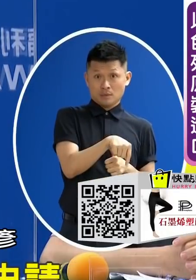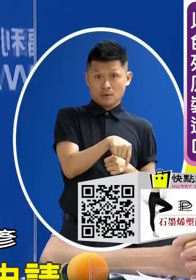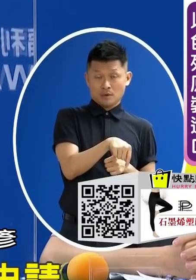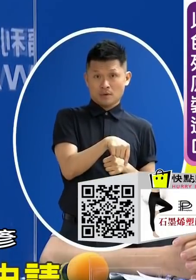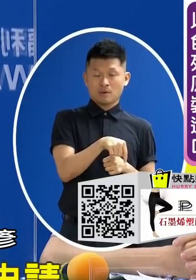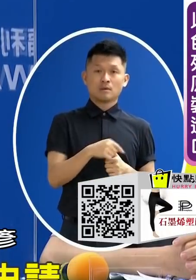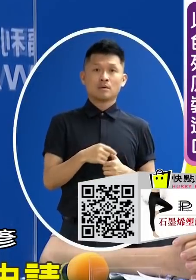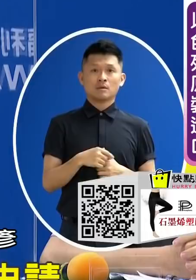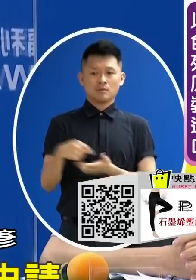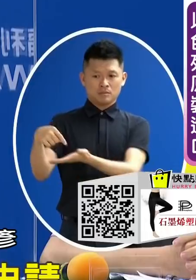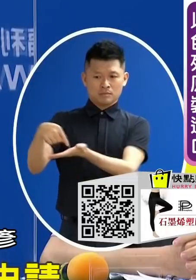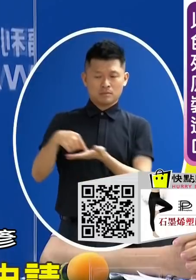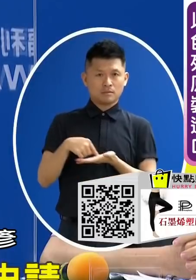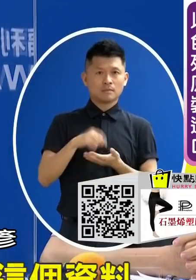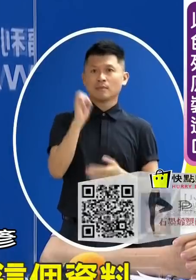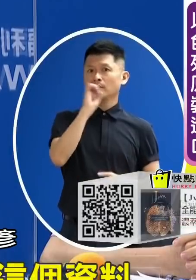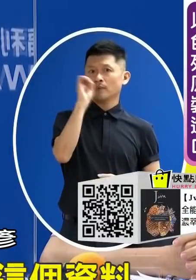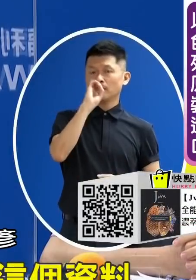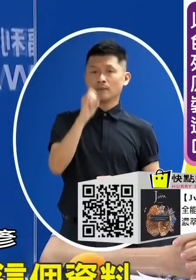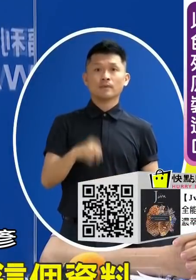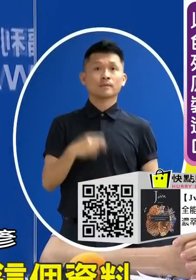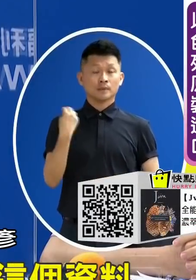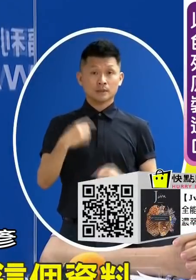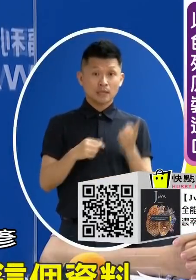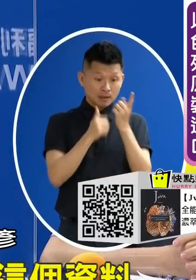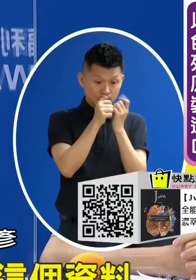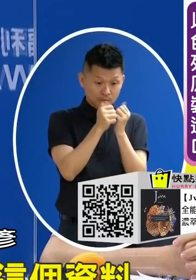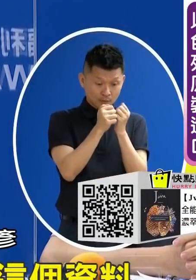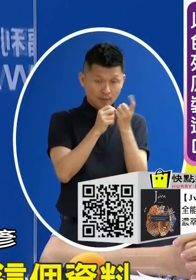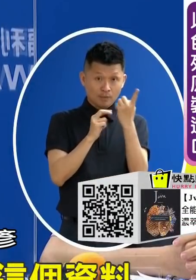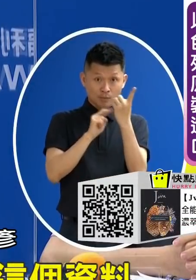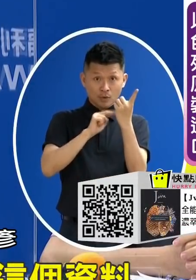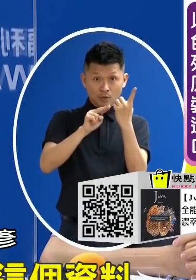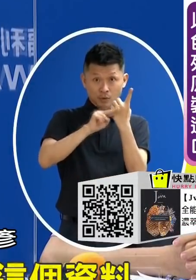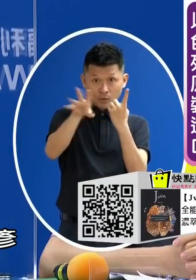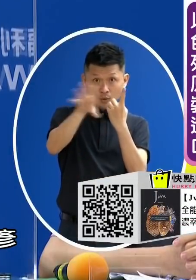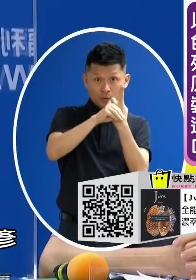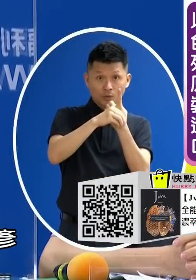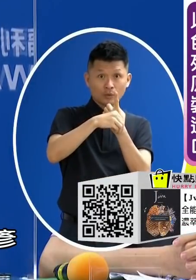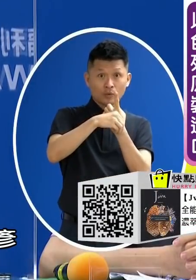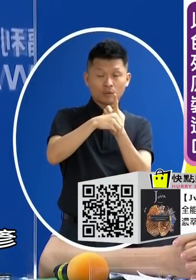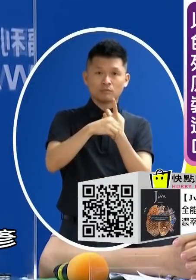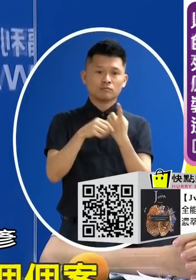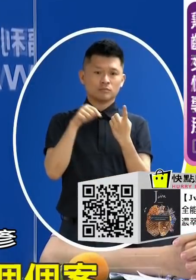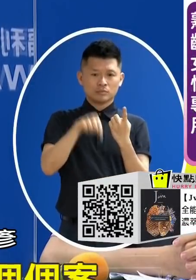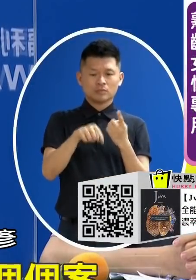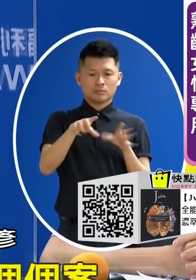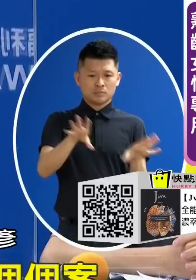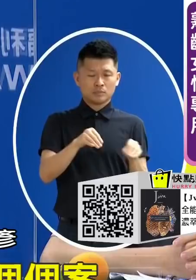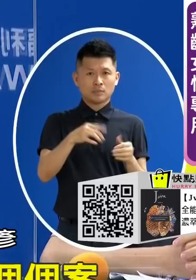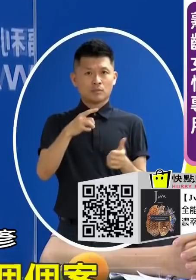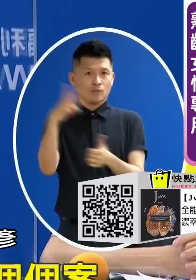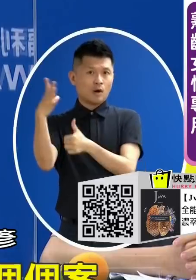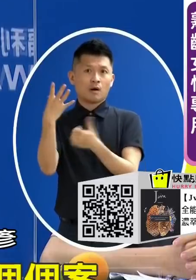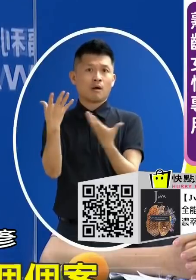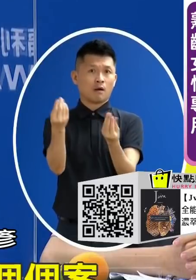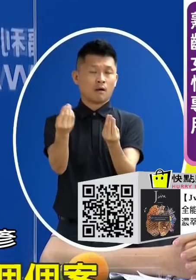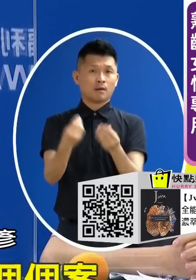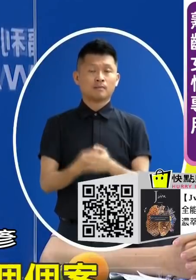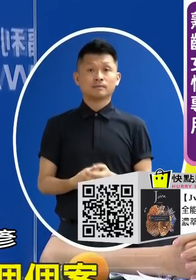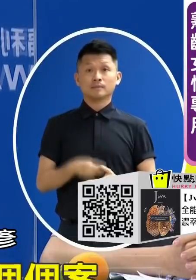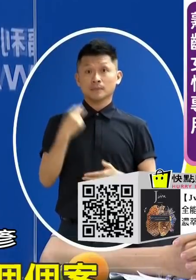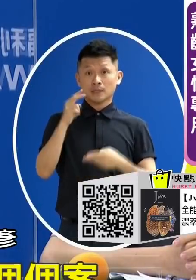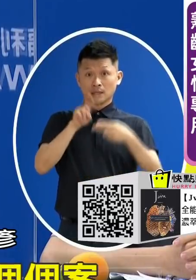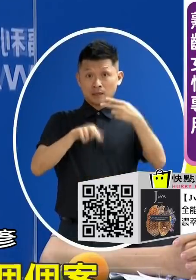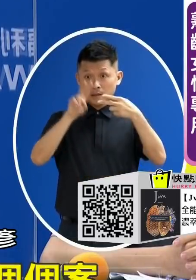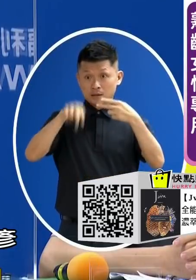有来做任何的申请，也没有用到这个简讯实联制的资料，这是第一个。第二个他们在刑事警察